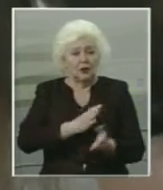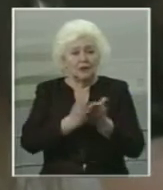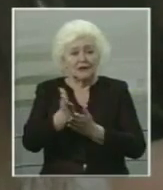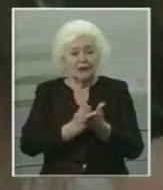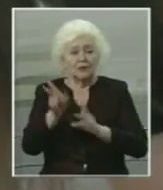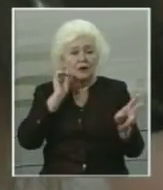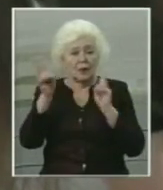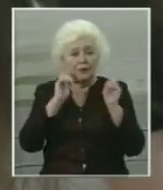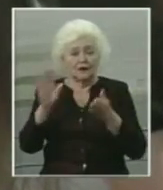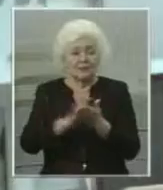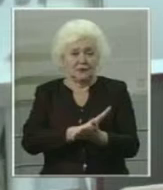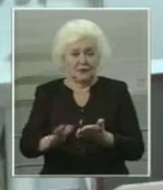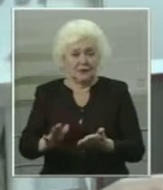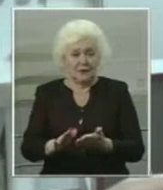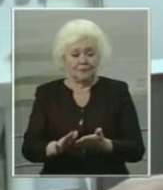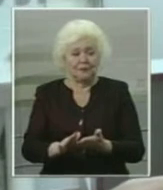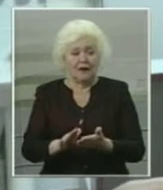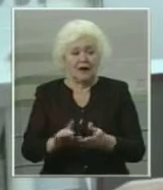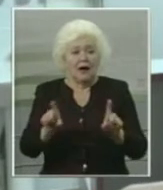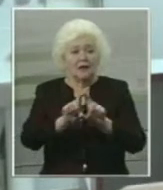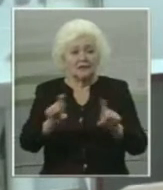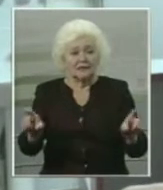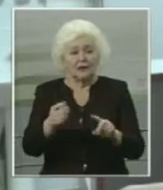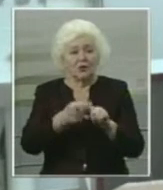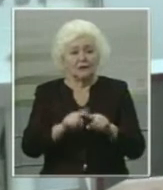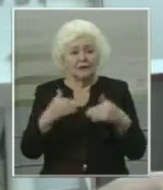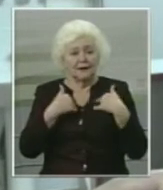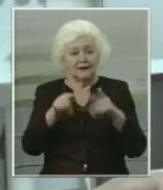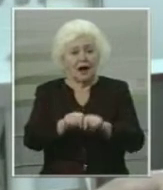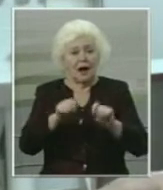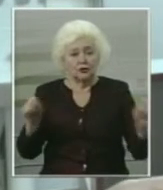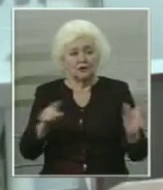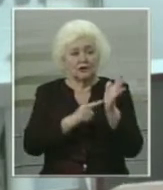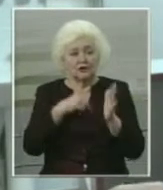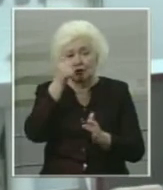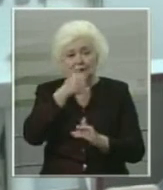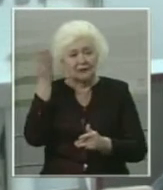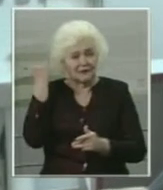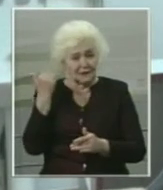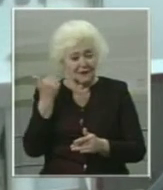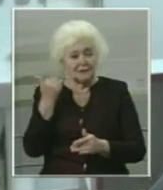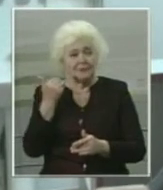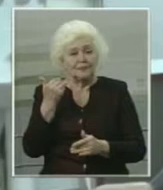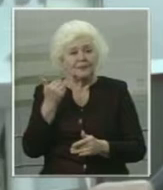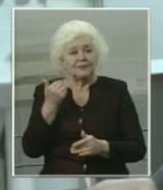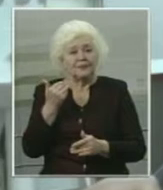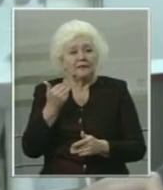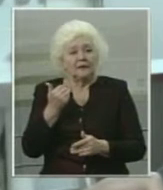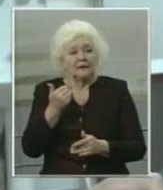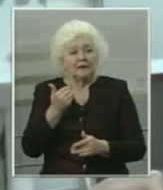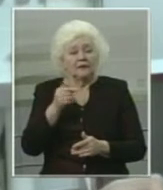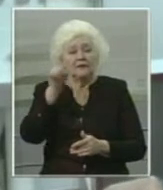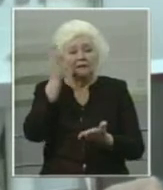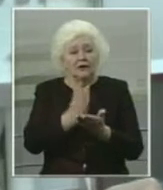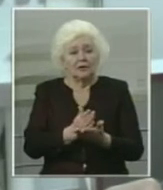послугами перукаря безплатно. Салон, який я відкрила 6 років назад, знаходиться... Салон, який я відкрила 6 років